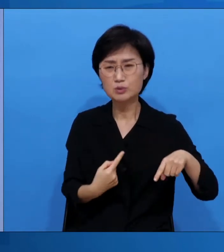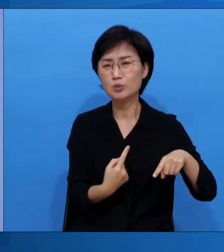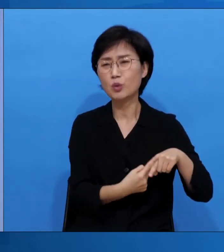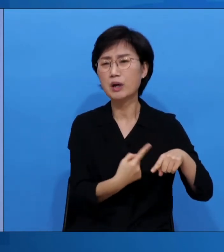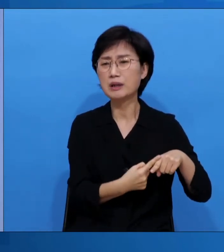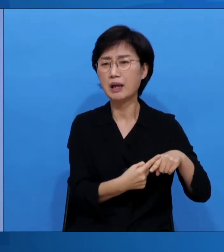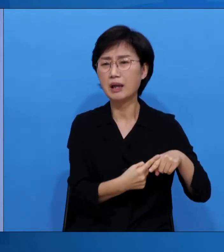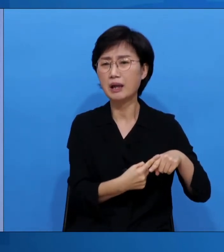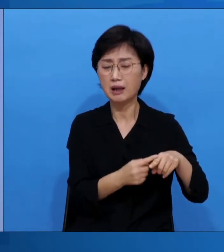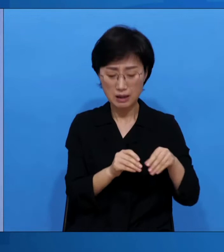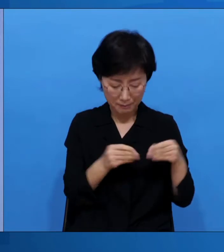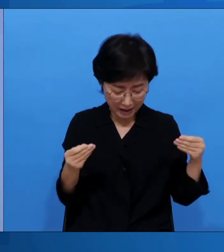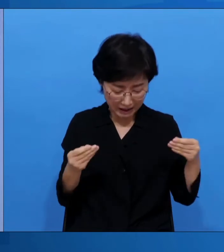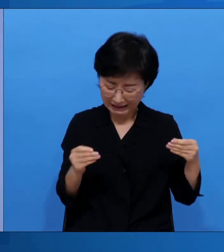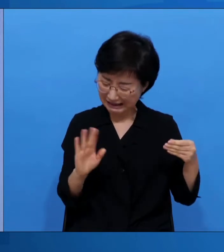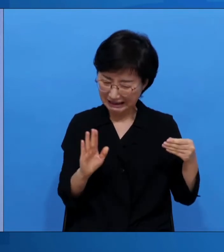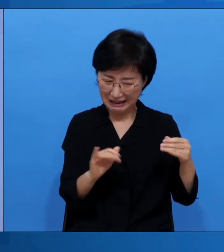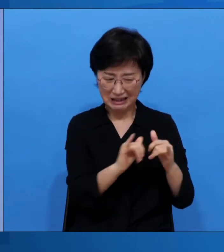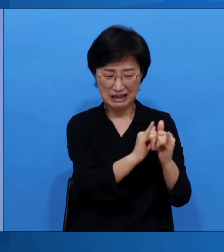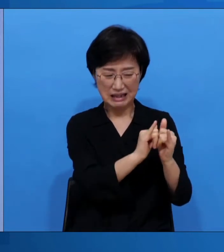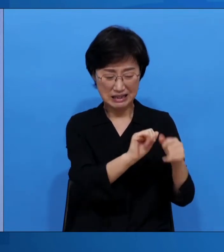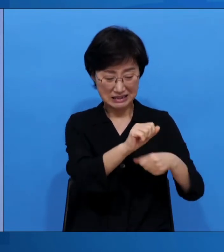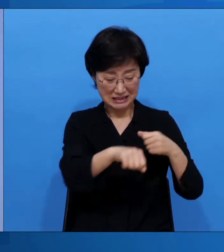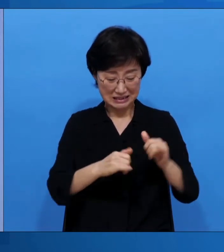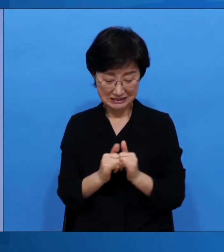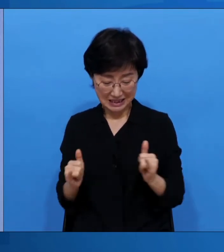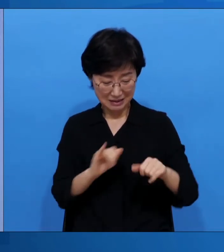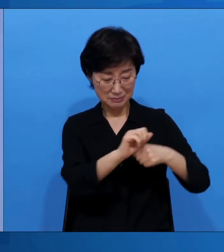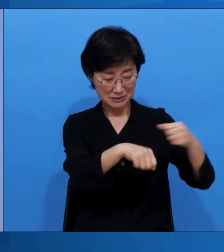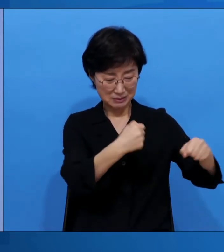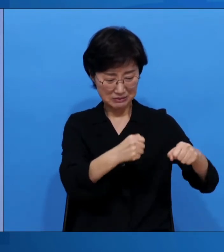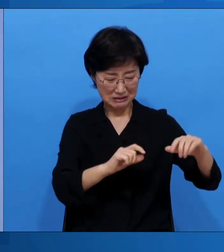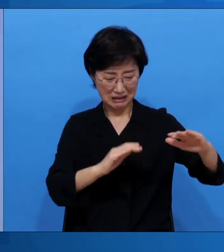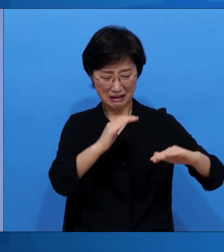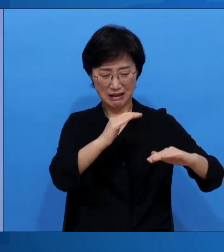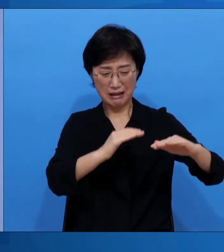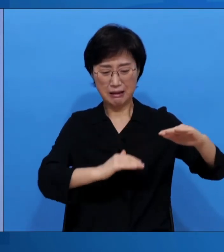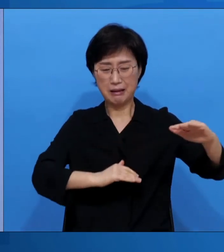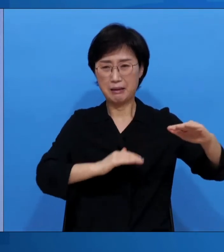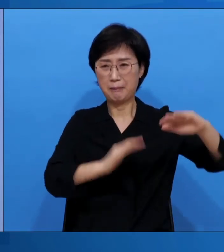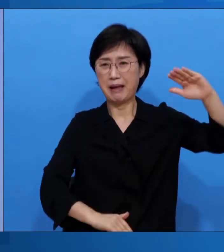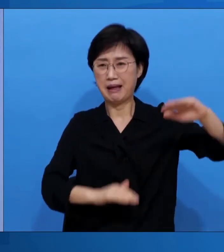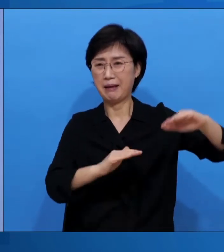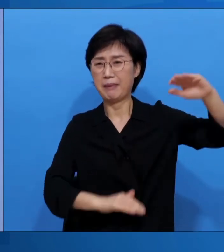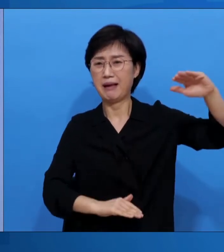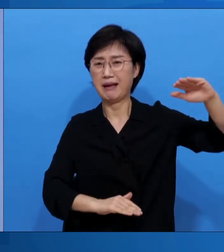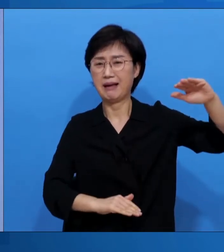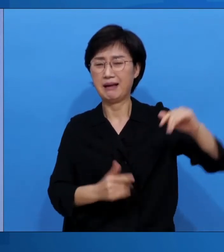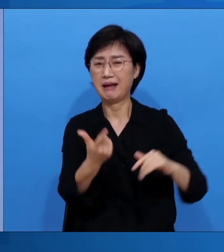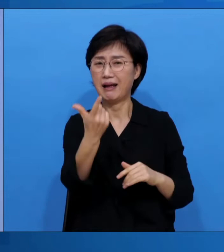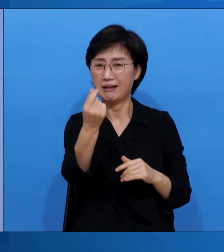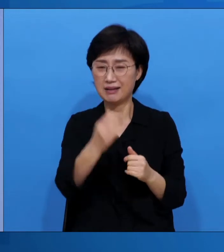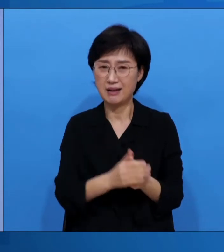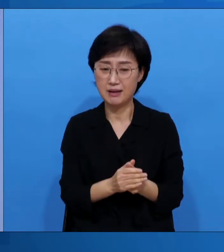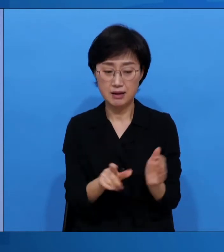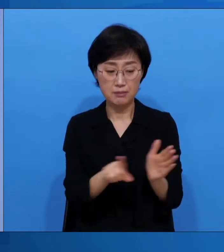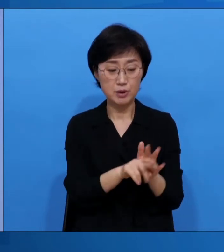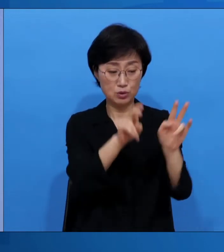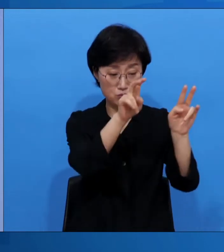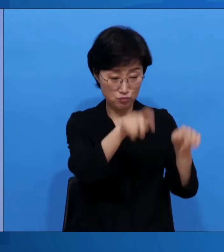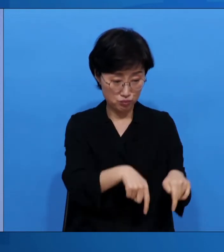they can't use their heads and do all these things. 불신자 아무리 성공해도요, 하나님의 영이 없기